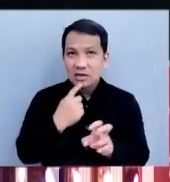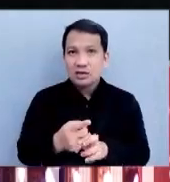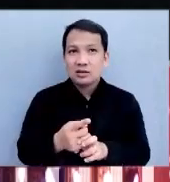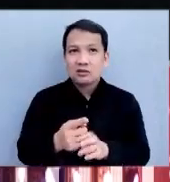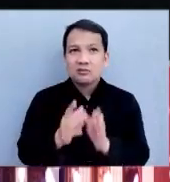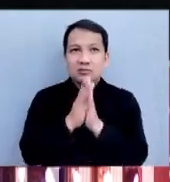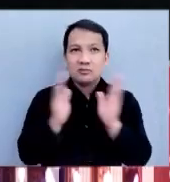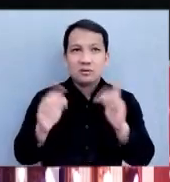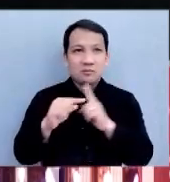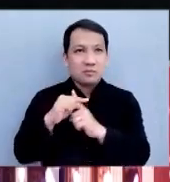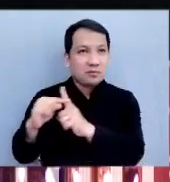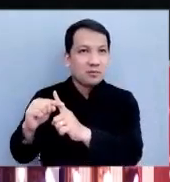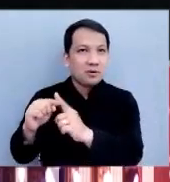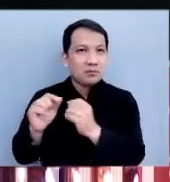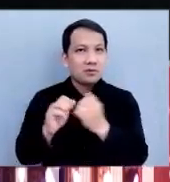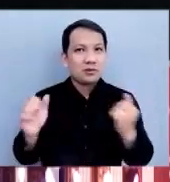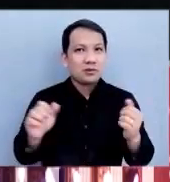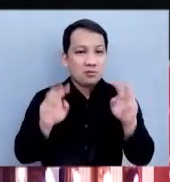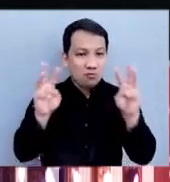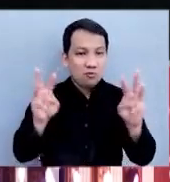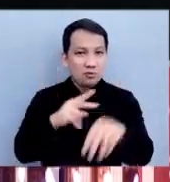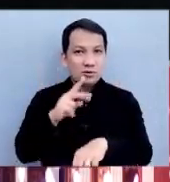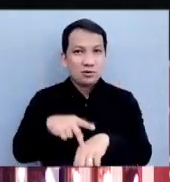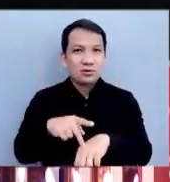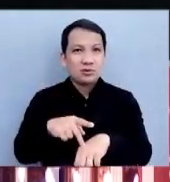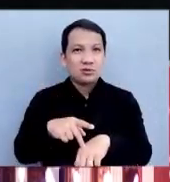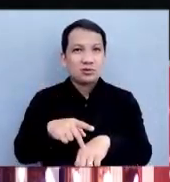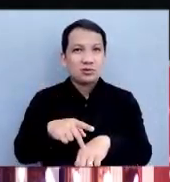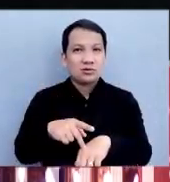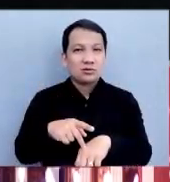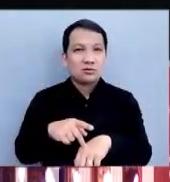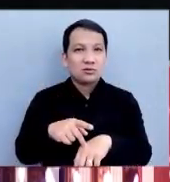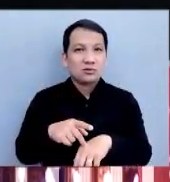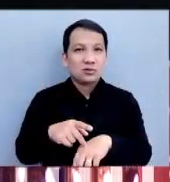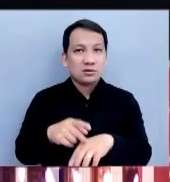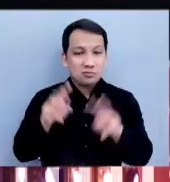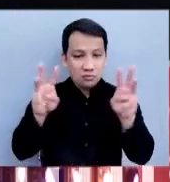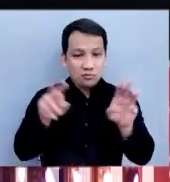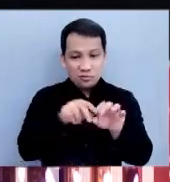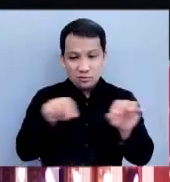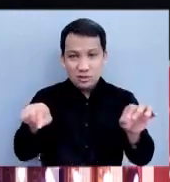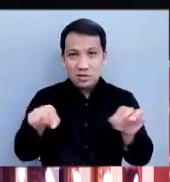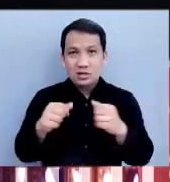very positive, dahil ang haba ng pangalan natin, kaya gusto ko rin yung Love, haba yung Philippines, lagay mo